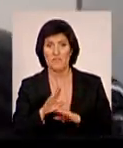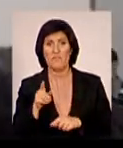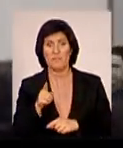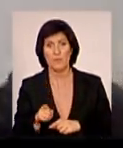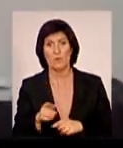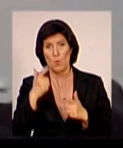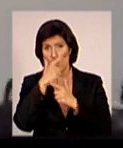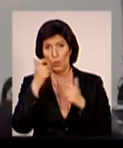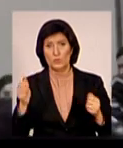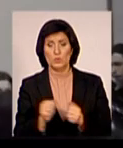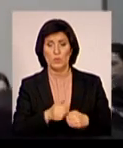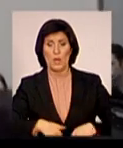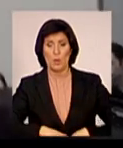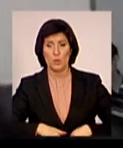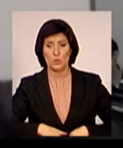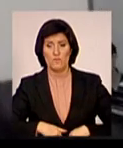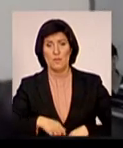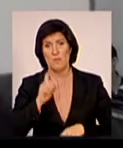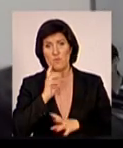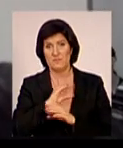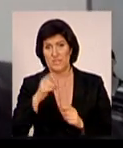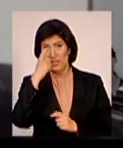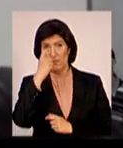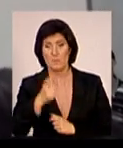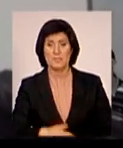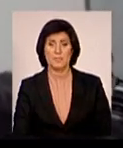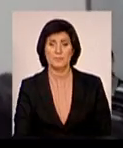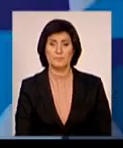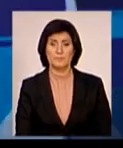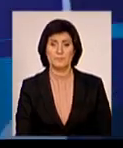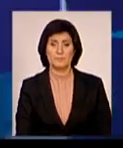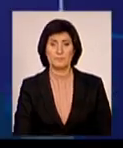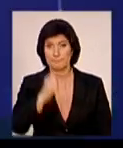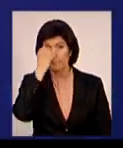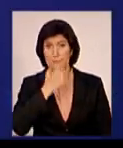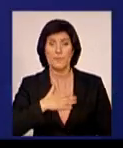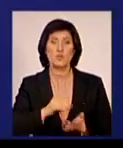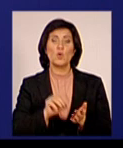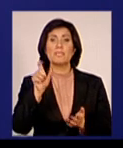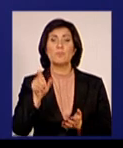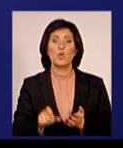то він оголосить сухе голодування. Наразі це вся інформація. Студія. Дякую, це